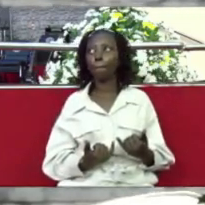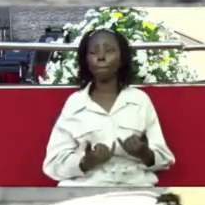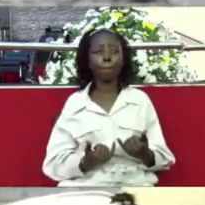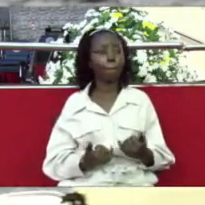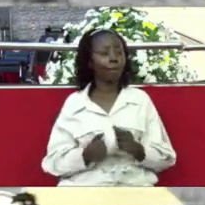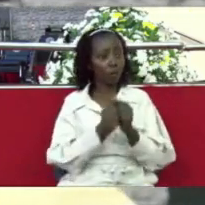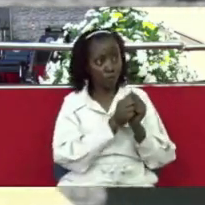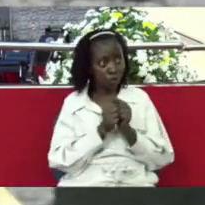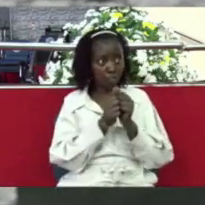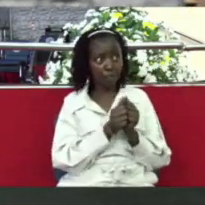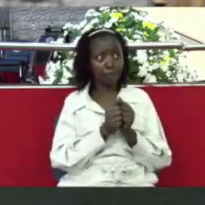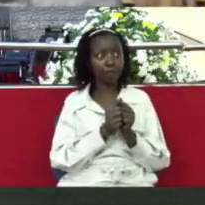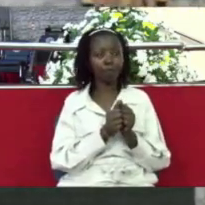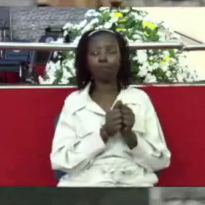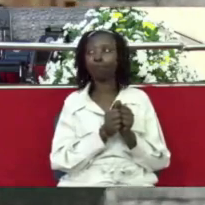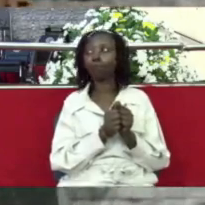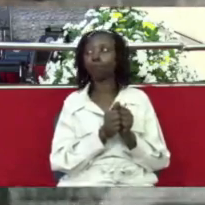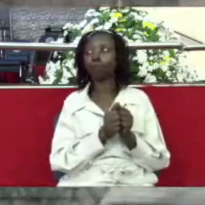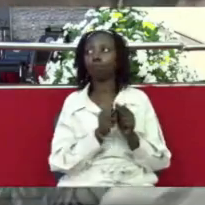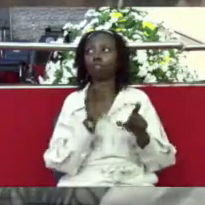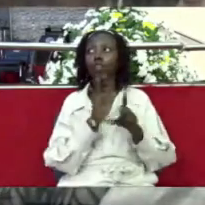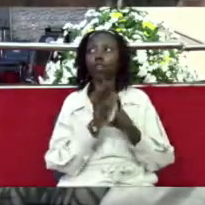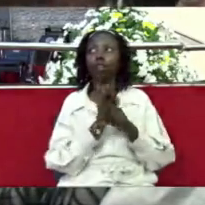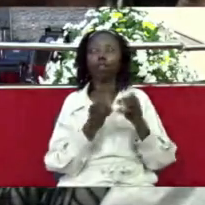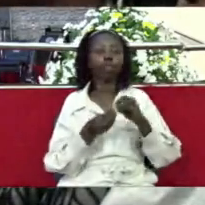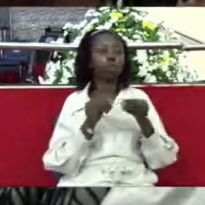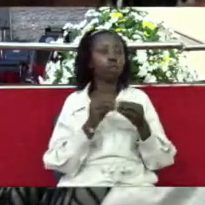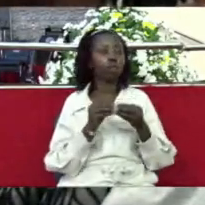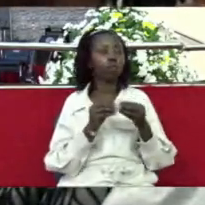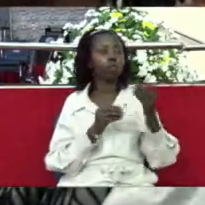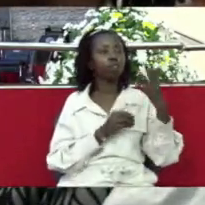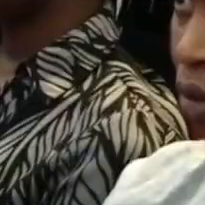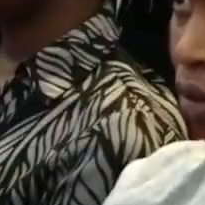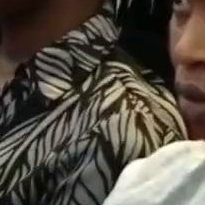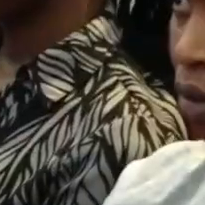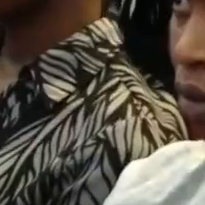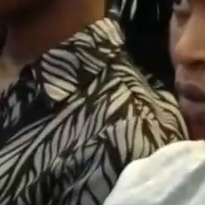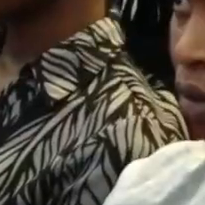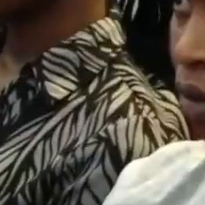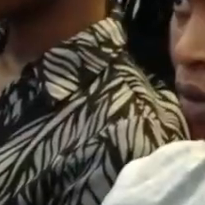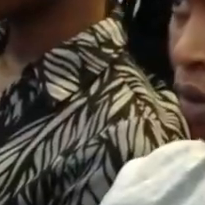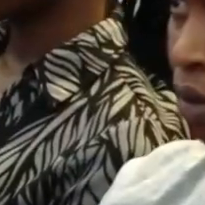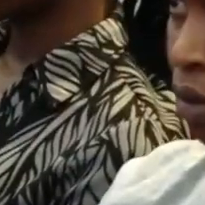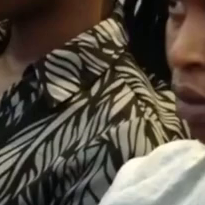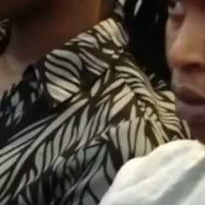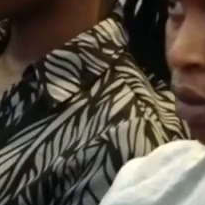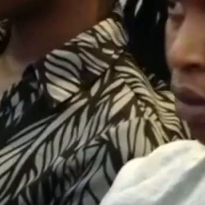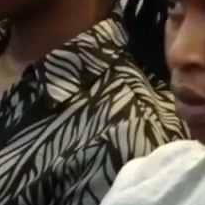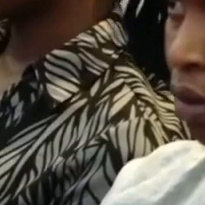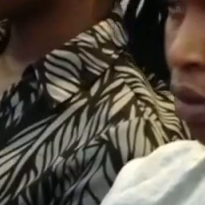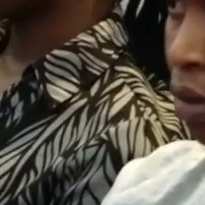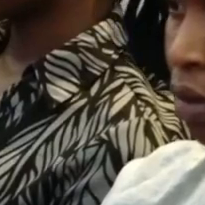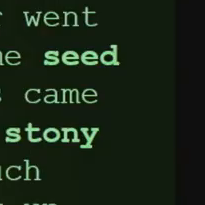with me? Je, uko nami? Law number five, your seed must be sown in good ground. Sheria ya tano, begu yako